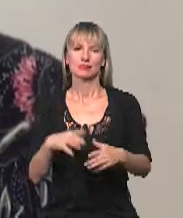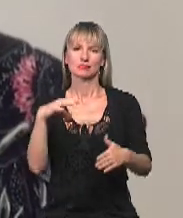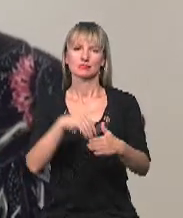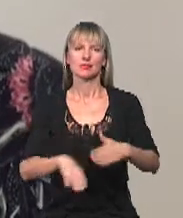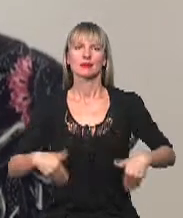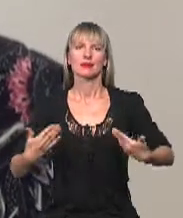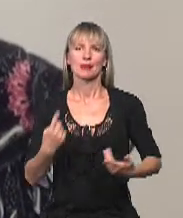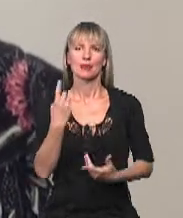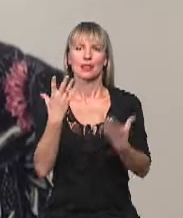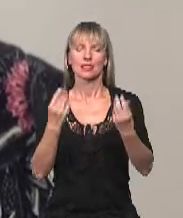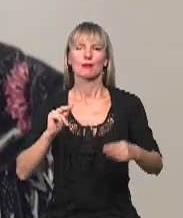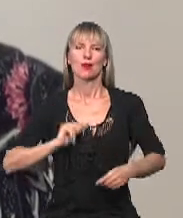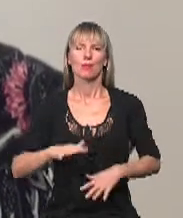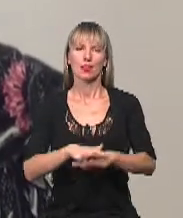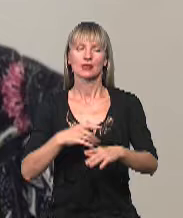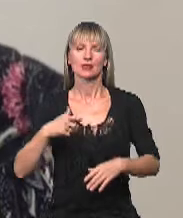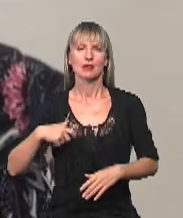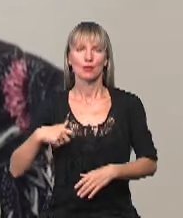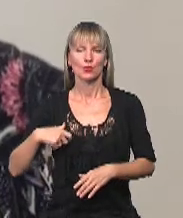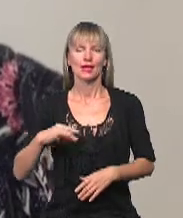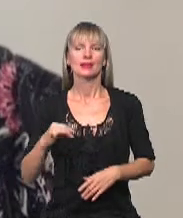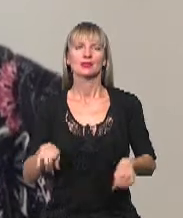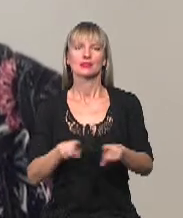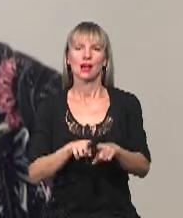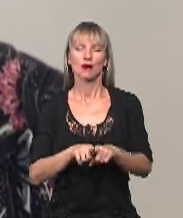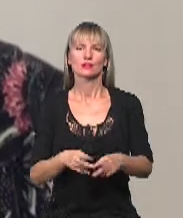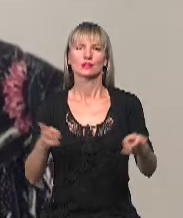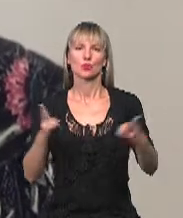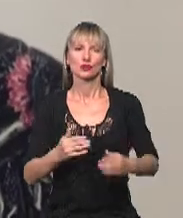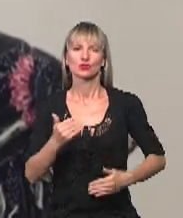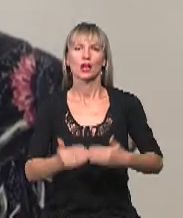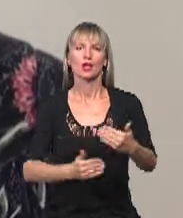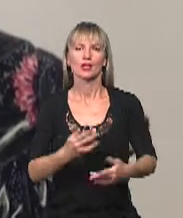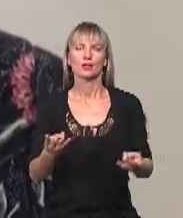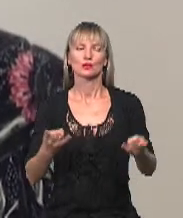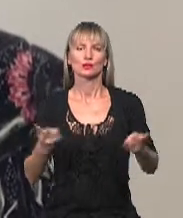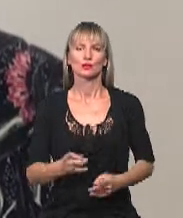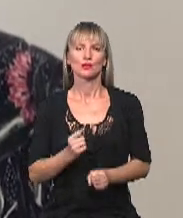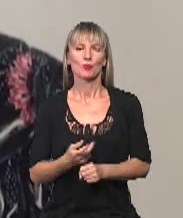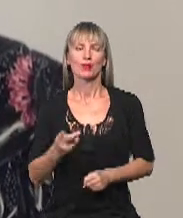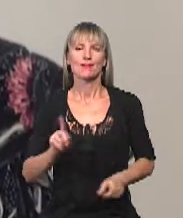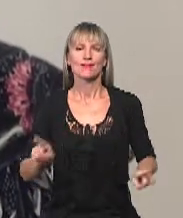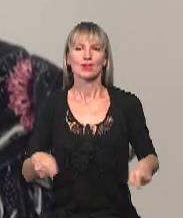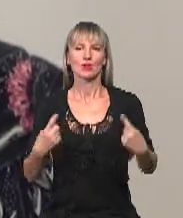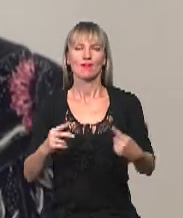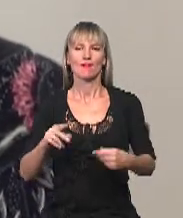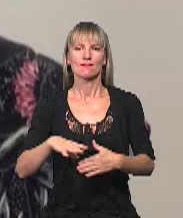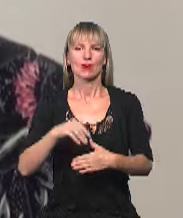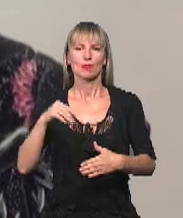з першим днем роботи народним депутатам, а також необхідні кроки, які потрібно зробити для відновлення виборчих